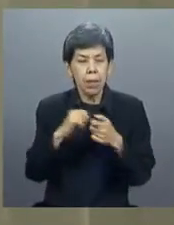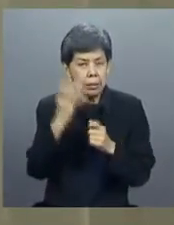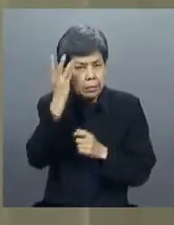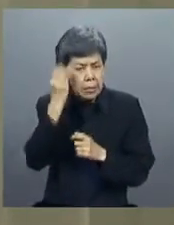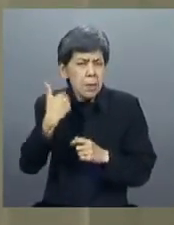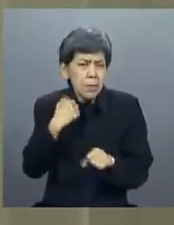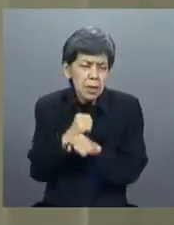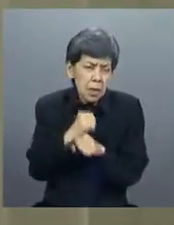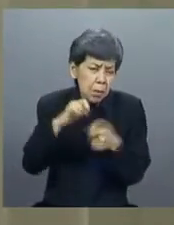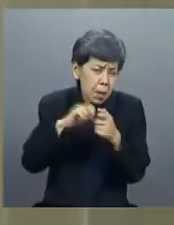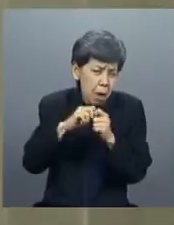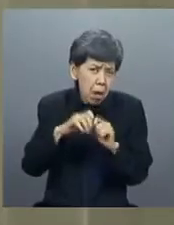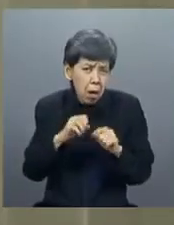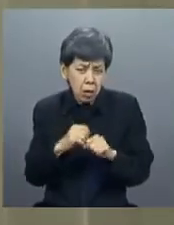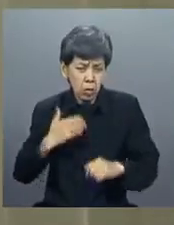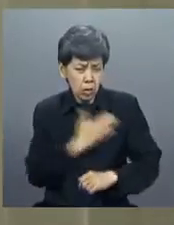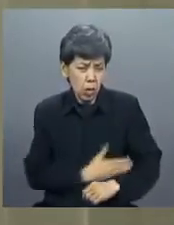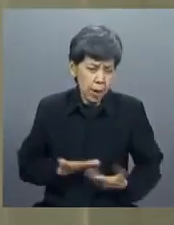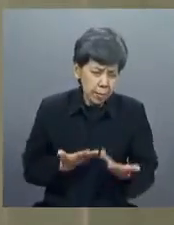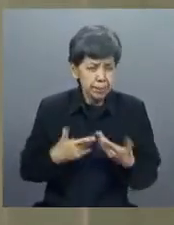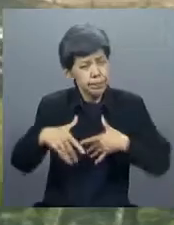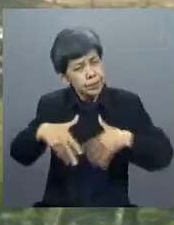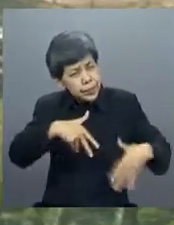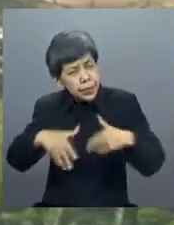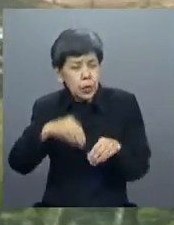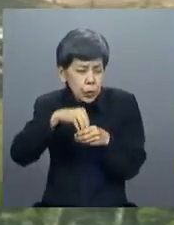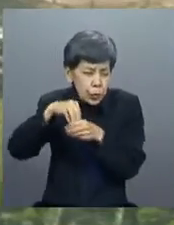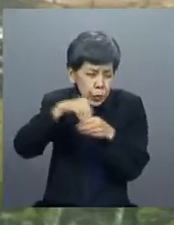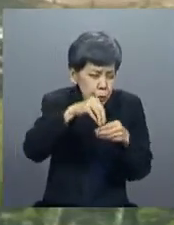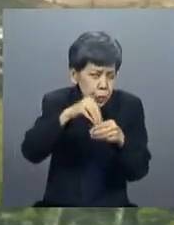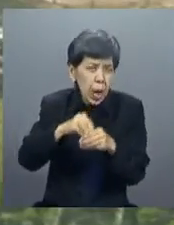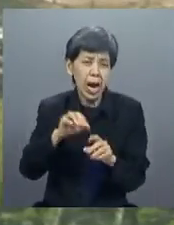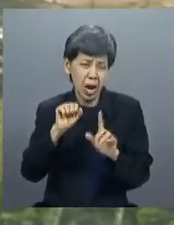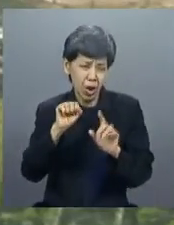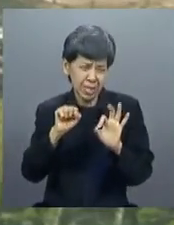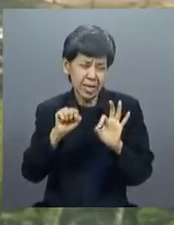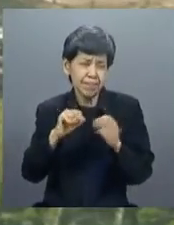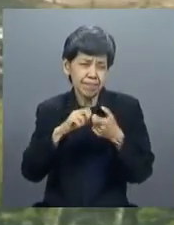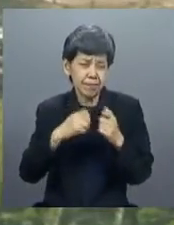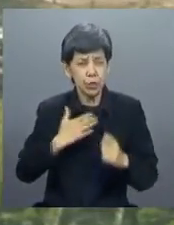ลว่าจะเกิดวิกฤตด้านสุขภาพของประชาชนที่อาศัยอยู่ประมาณ900,000คน